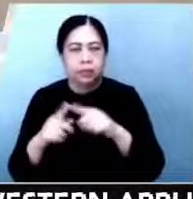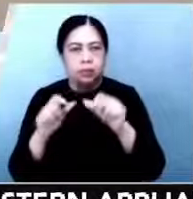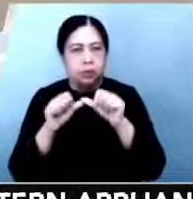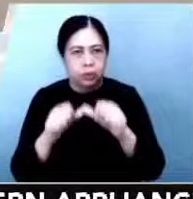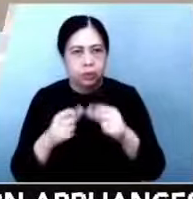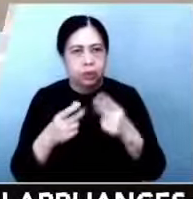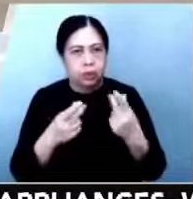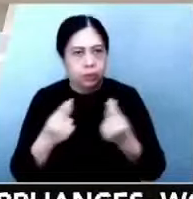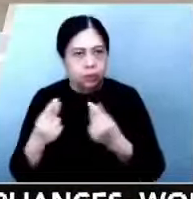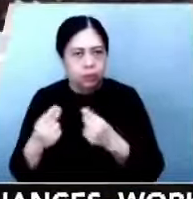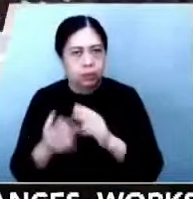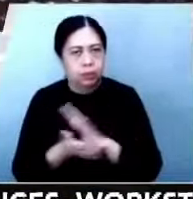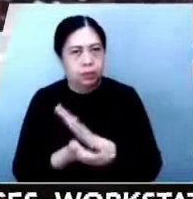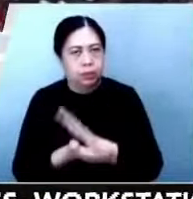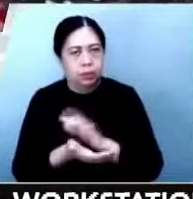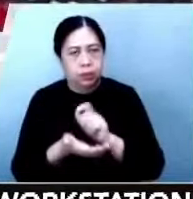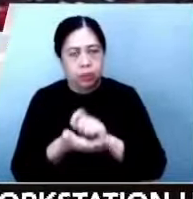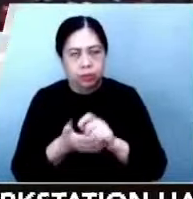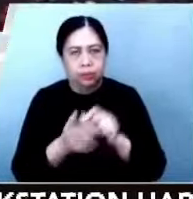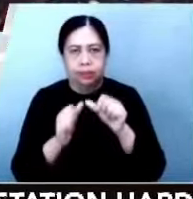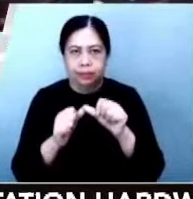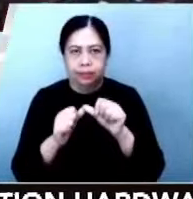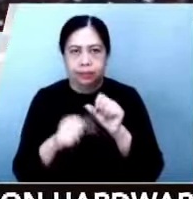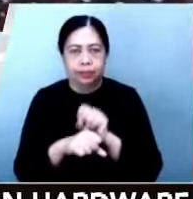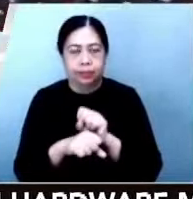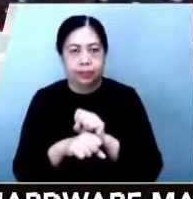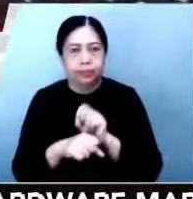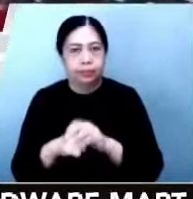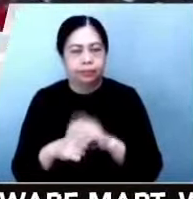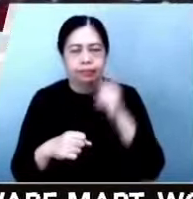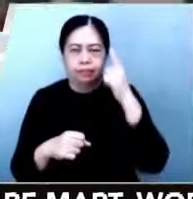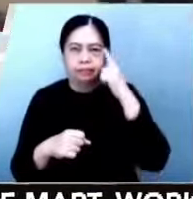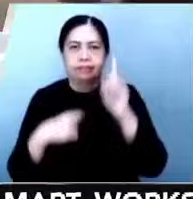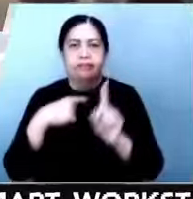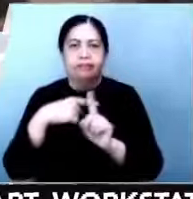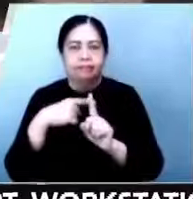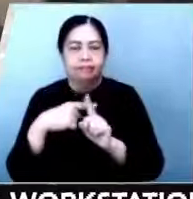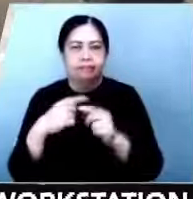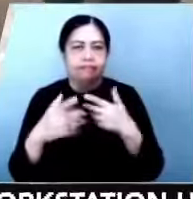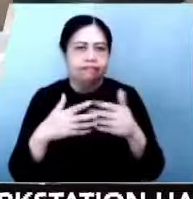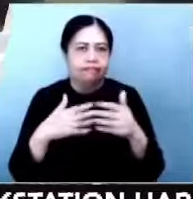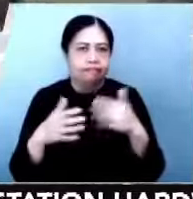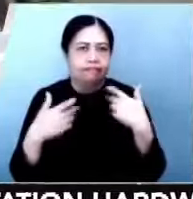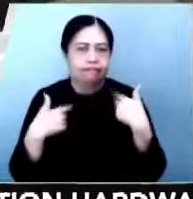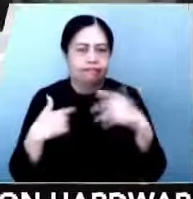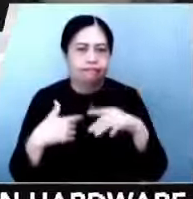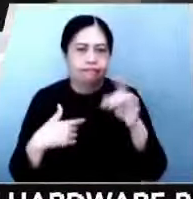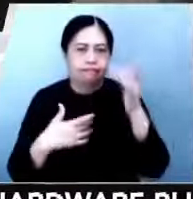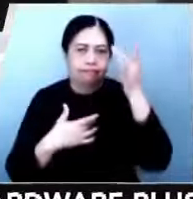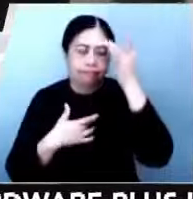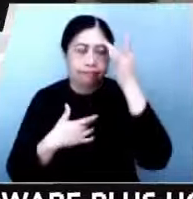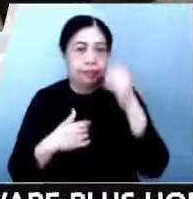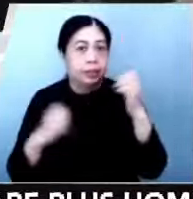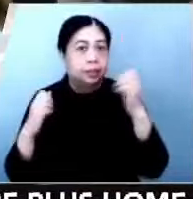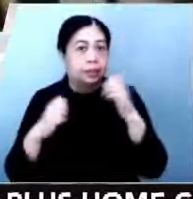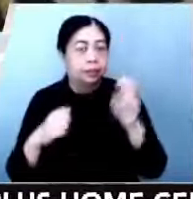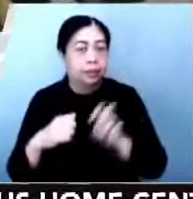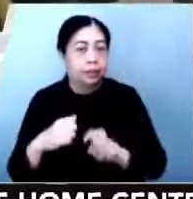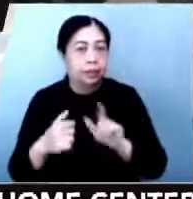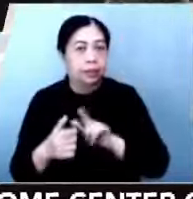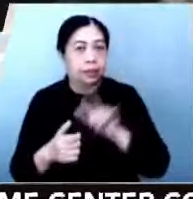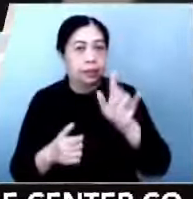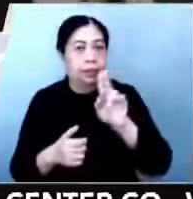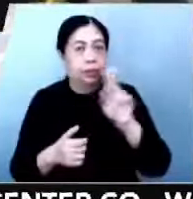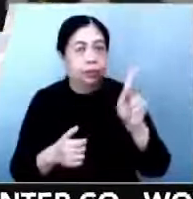official paperworks. Nananatili namang positibo si King Charles sa kabila ng diagnosis. Inaasahang babiyahe papuntang UK si